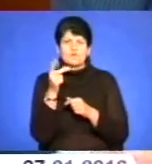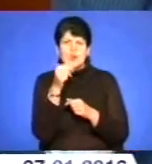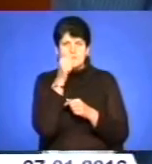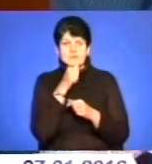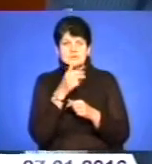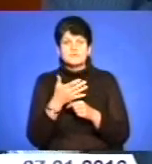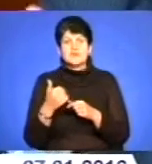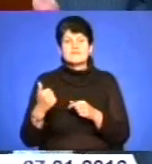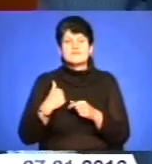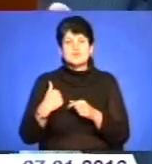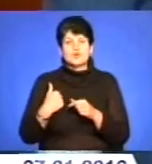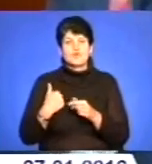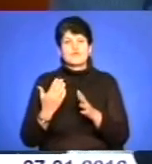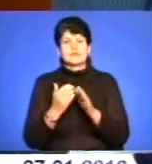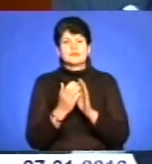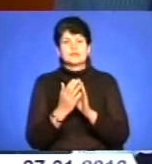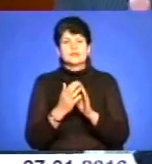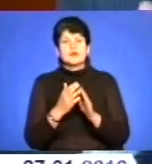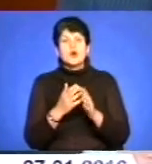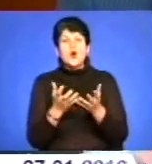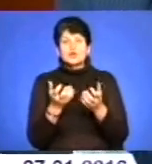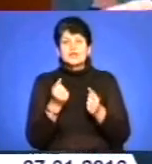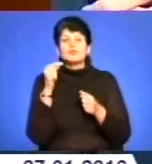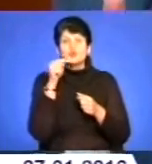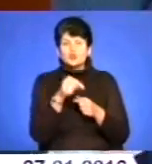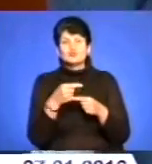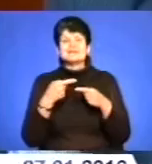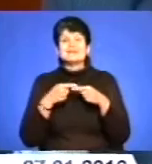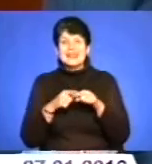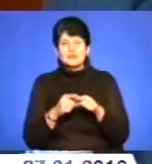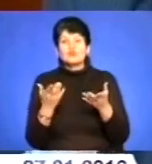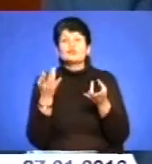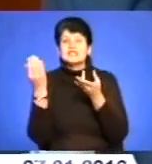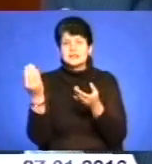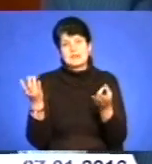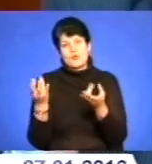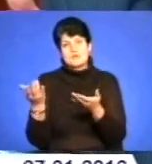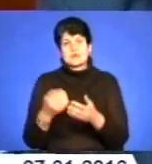Військові, Збройні сили, Повітряні сили України отримують ту техніку, яка їм необхідна.